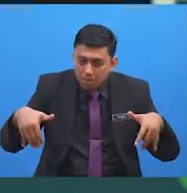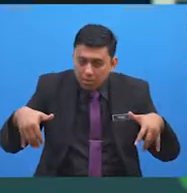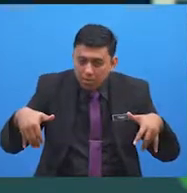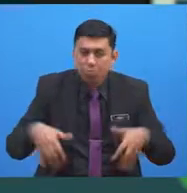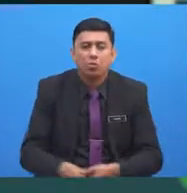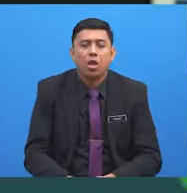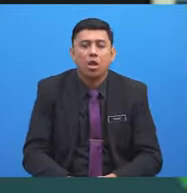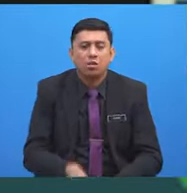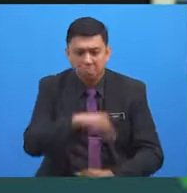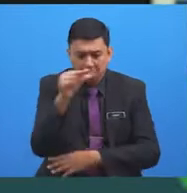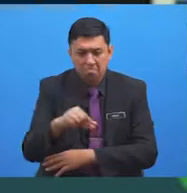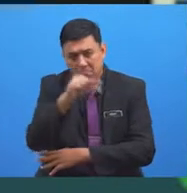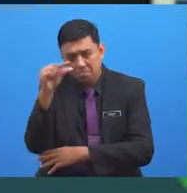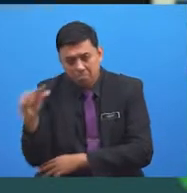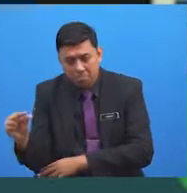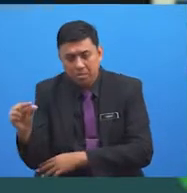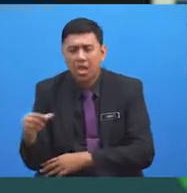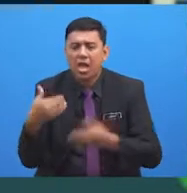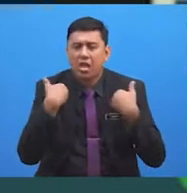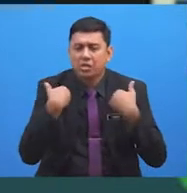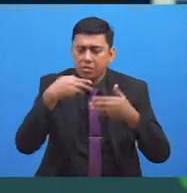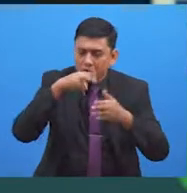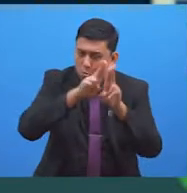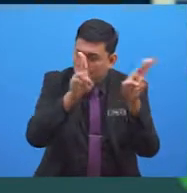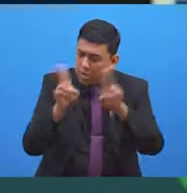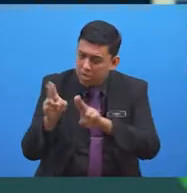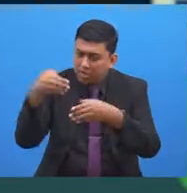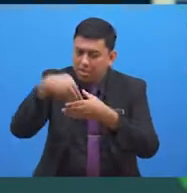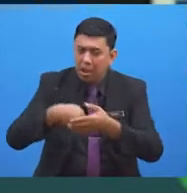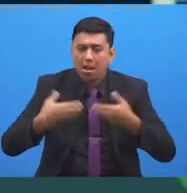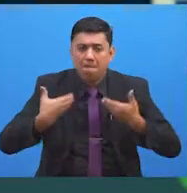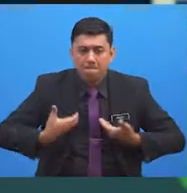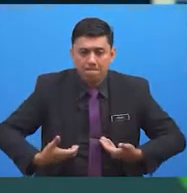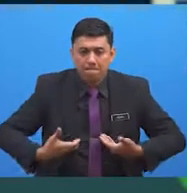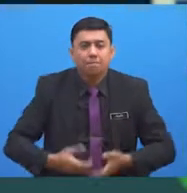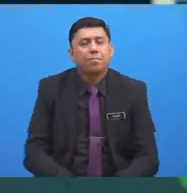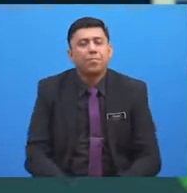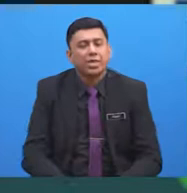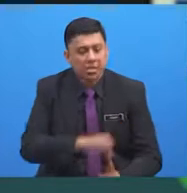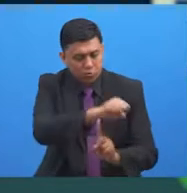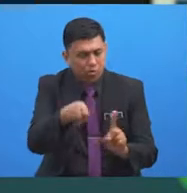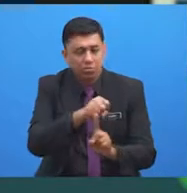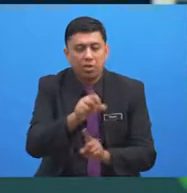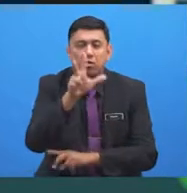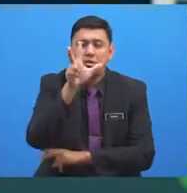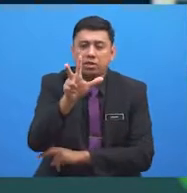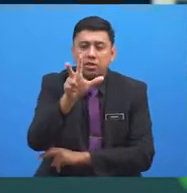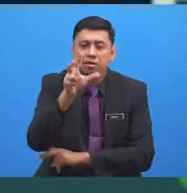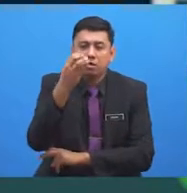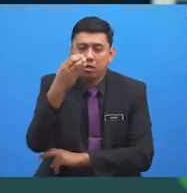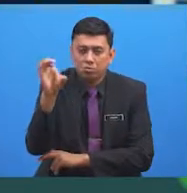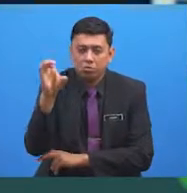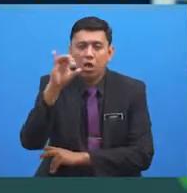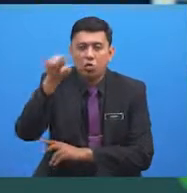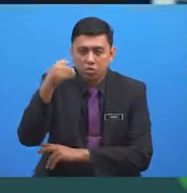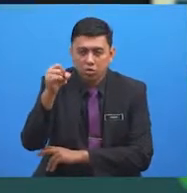Alveolus merupakan gelembung-gelembung yang berisi udara dalam paru-paru dengan jumlah sekitar